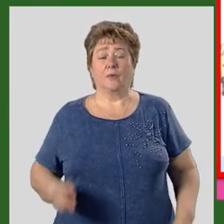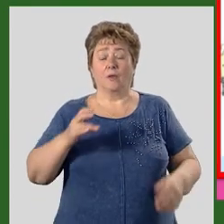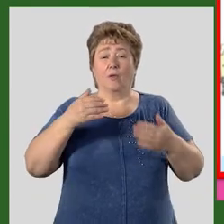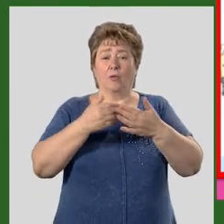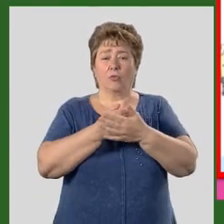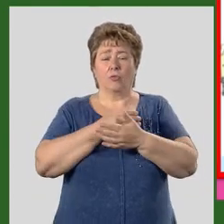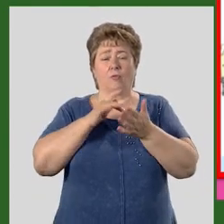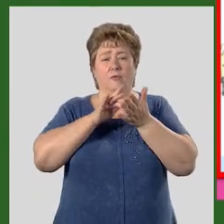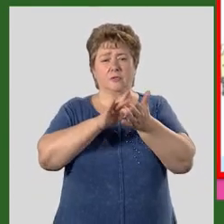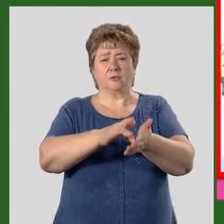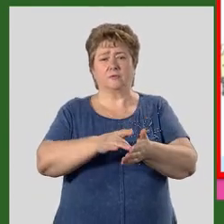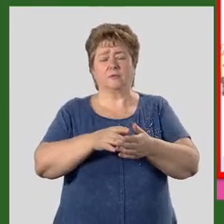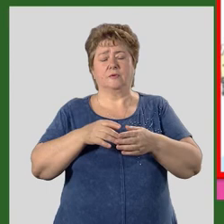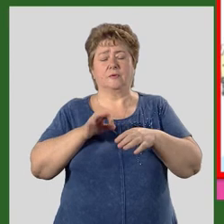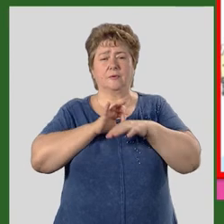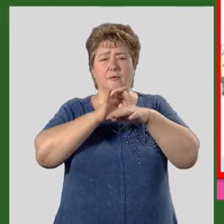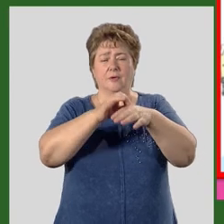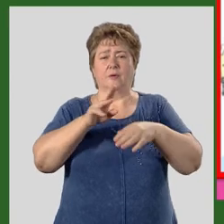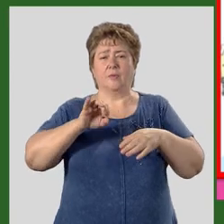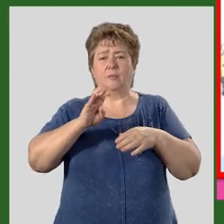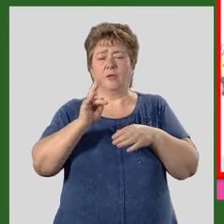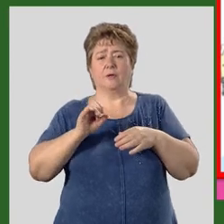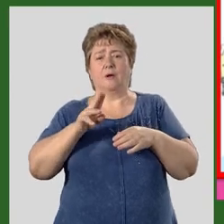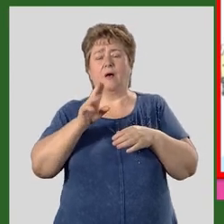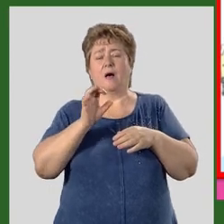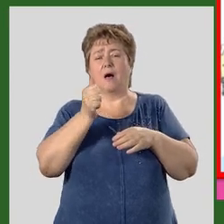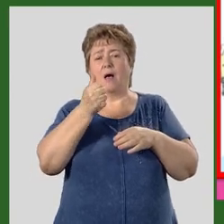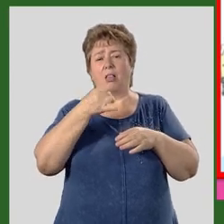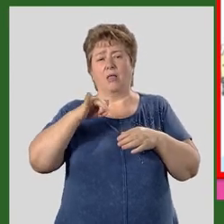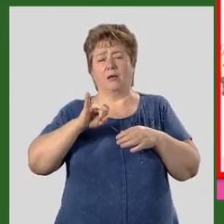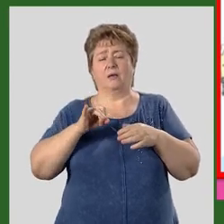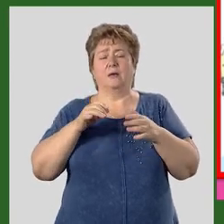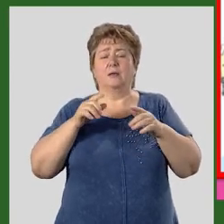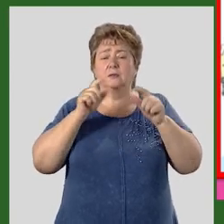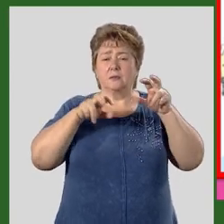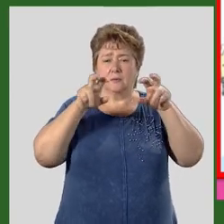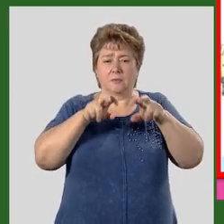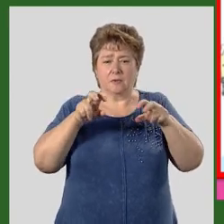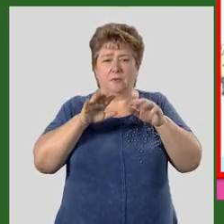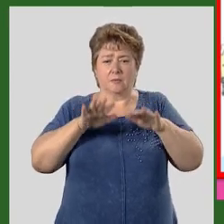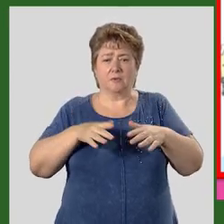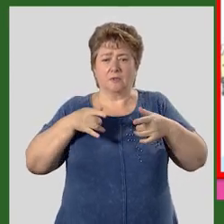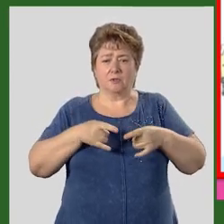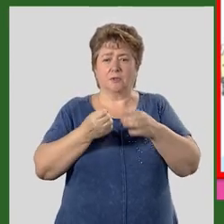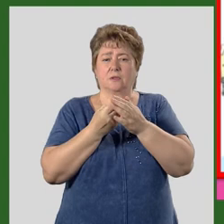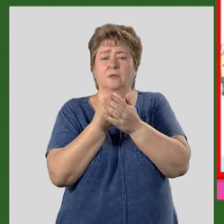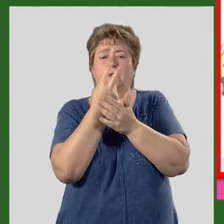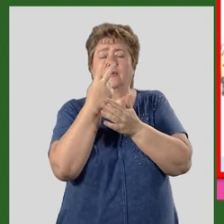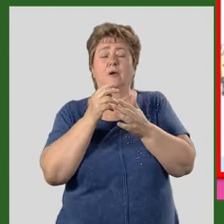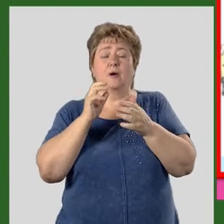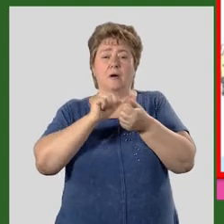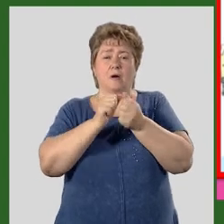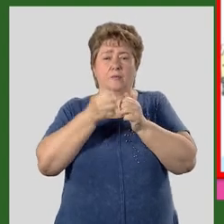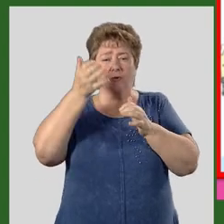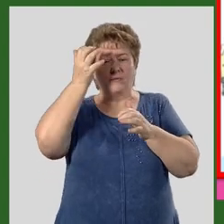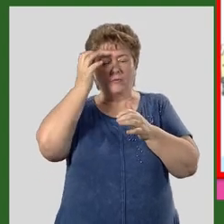Новая экспедиция завела его на Памира-Алай. Здесь он обследовал месторождения нефти и каменного